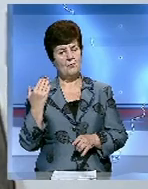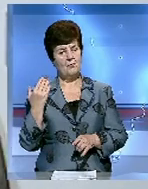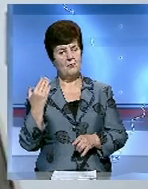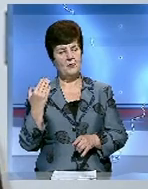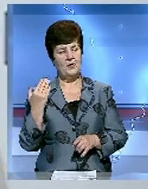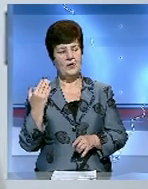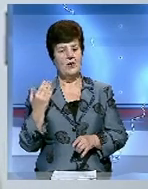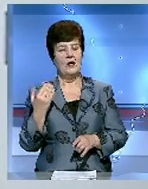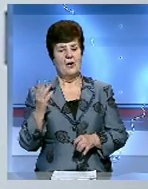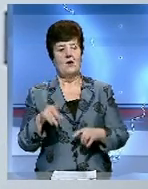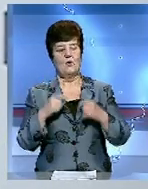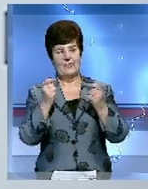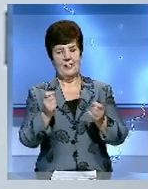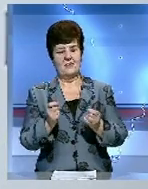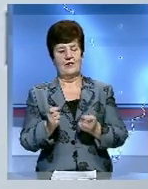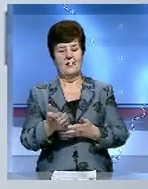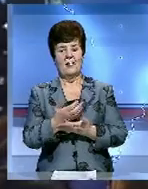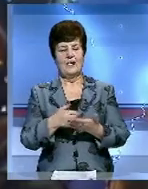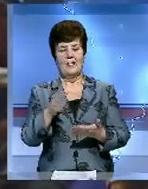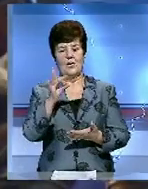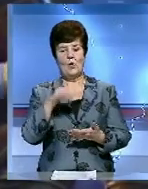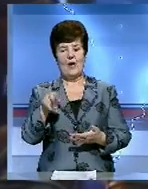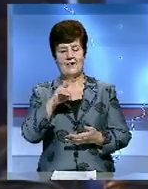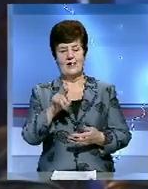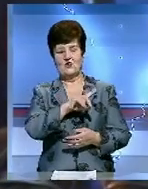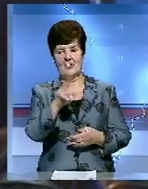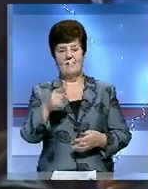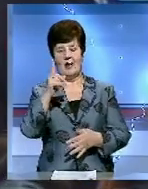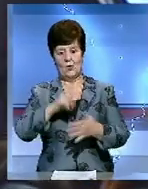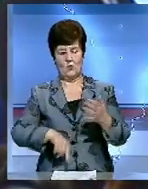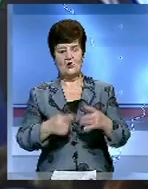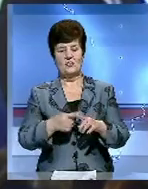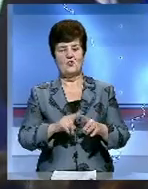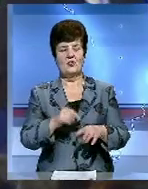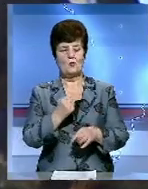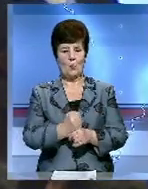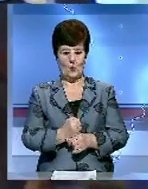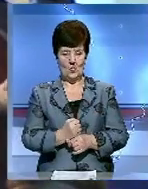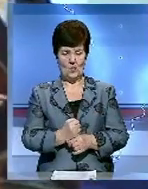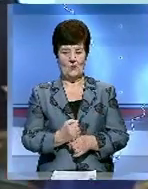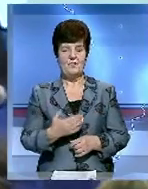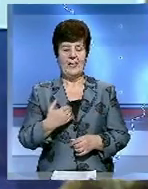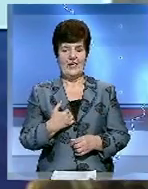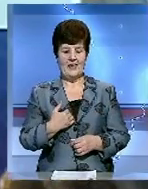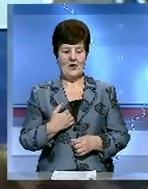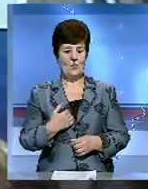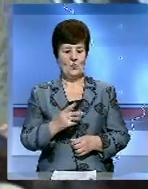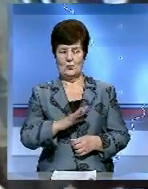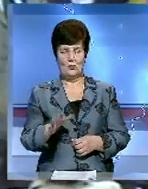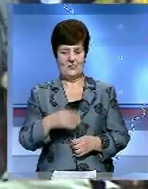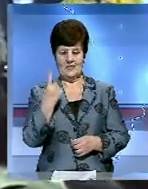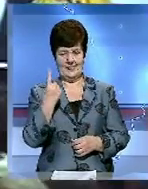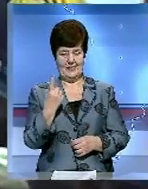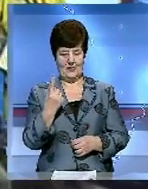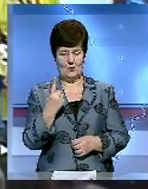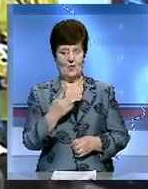o dat roade. Cineva recunoaște acest lucru, eu nu sunt singur, cu mine sunt